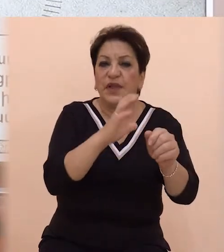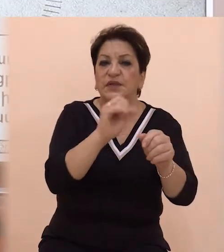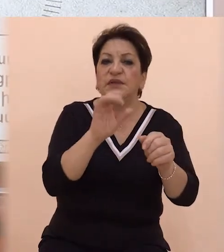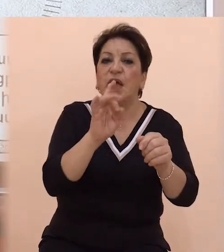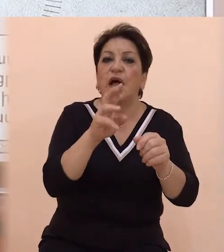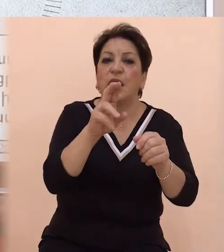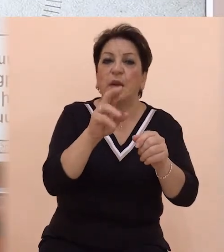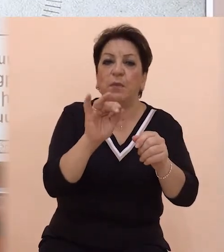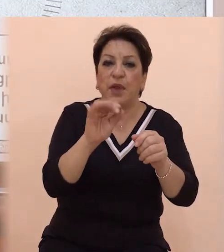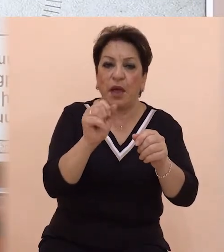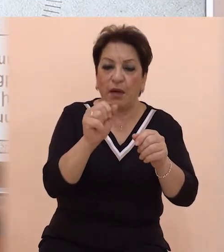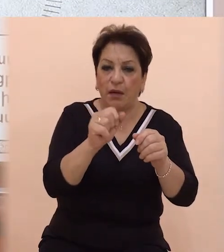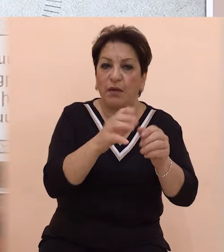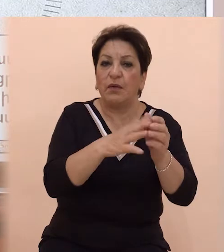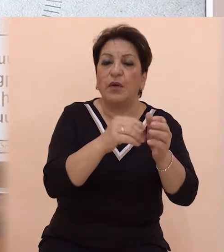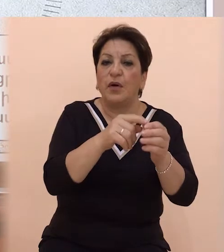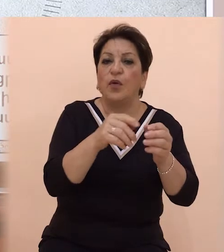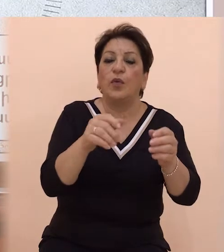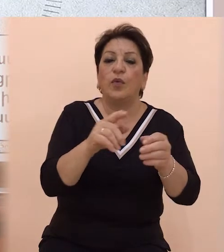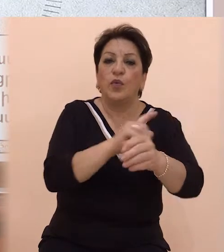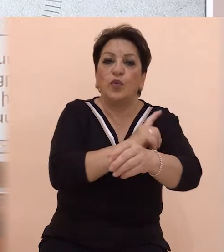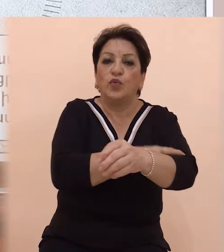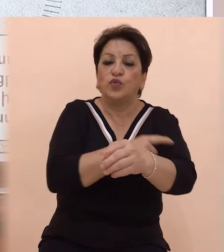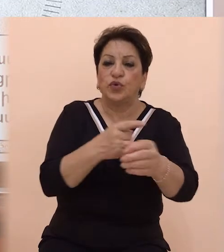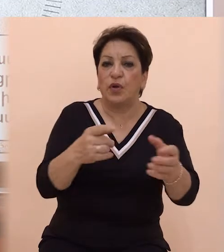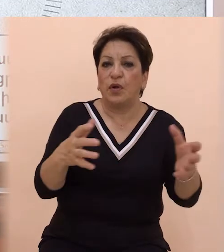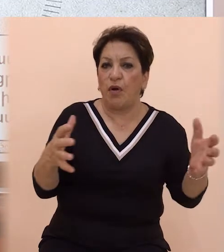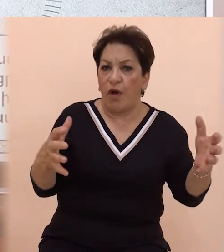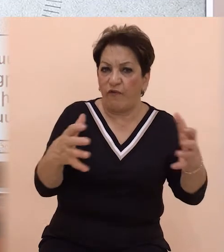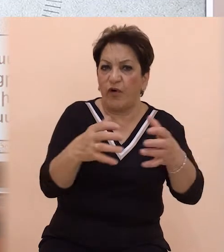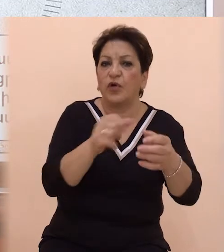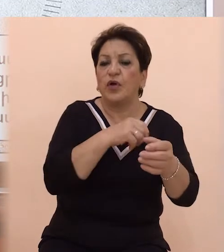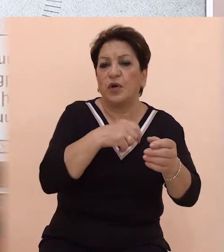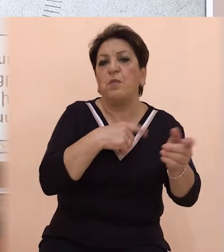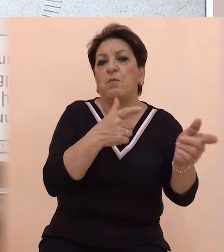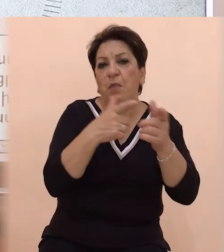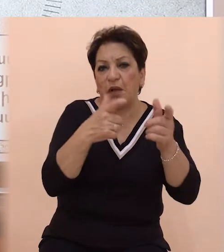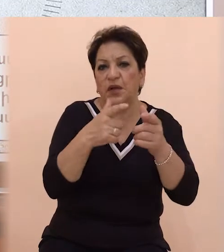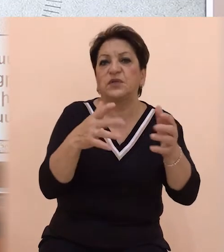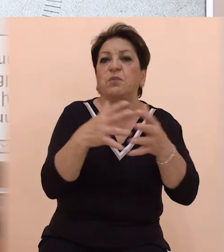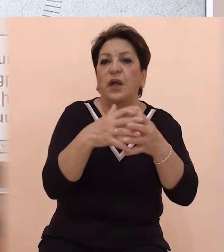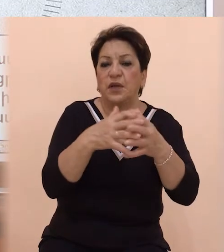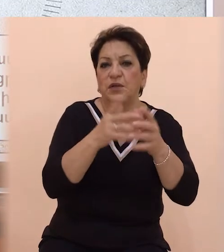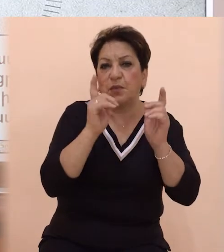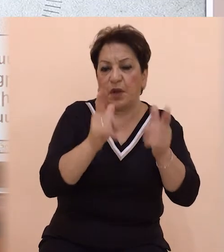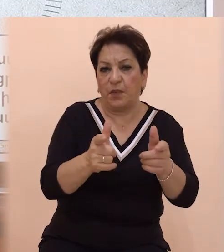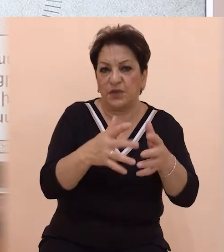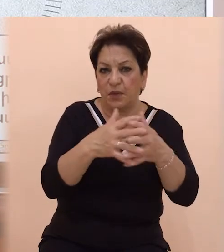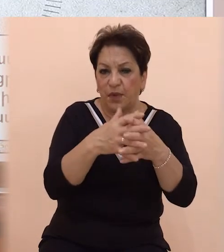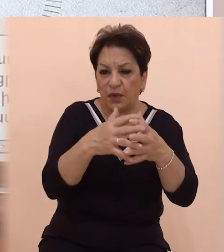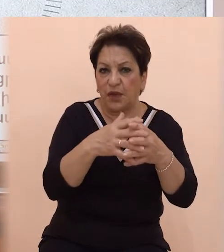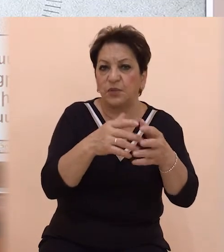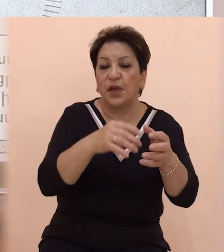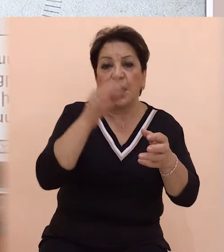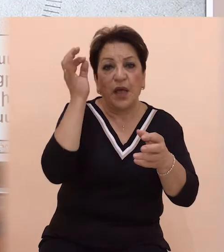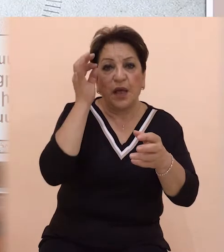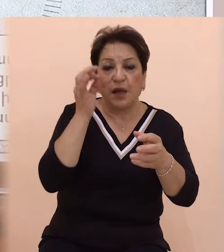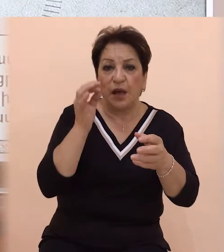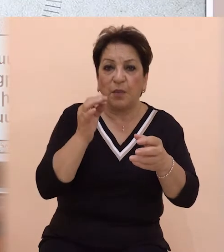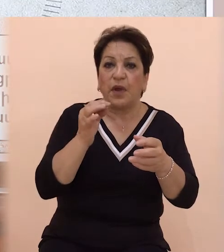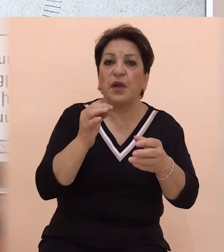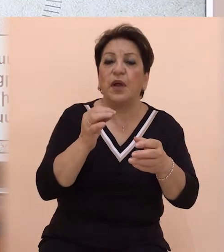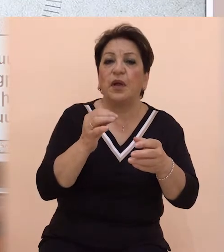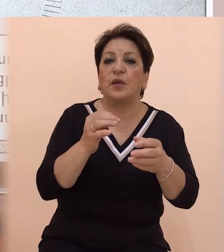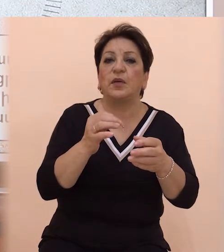սկսեց մոբիլիզացնել ուժերը, ծույց տալով, որ ինքը պատրաստ է պատերազմի։ Կանի որ Հերբանյան